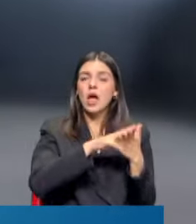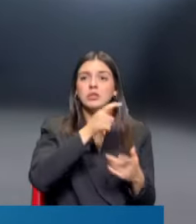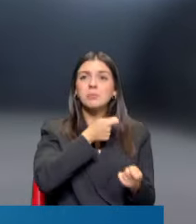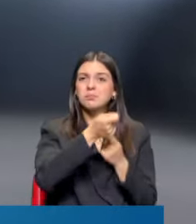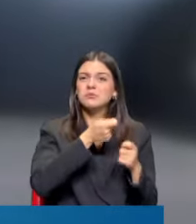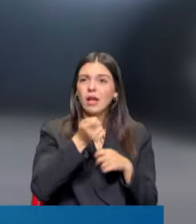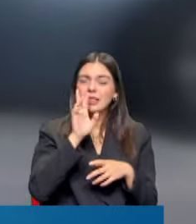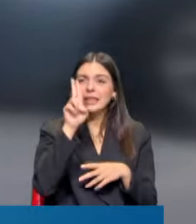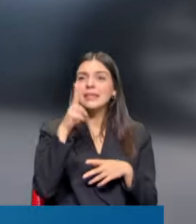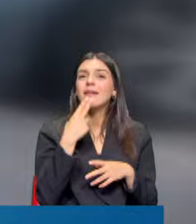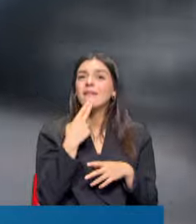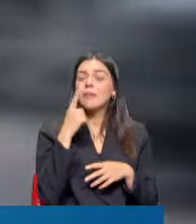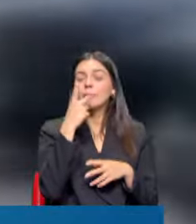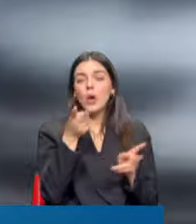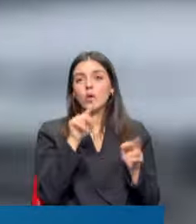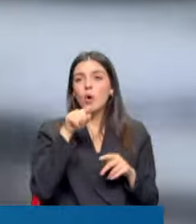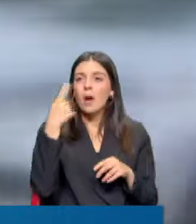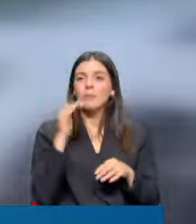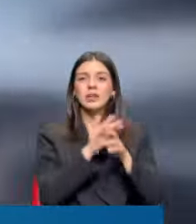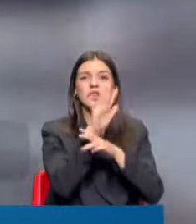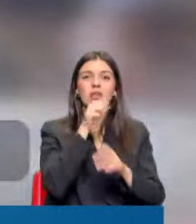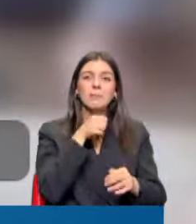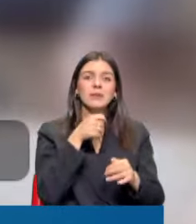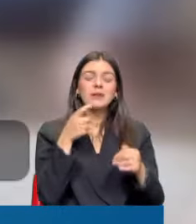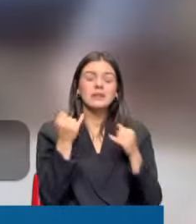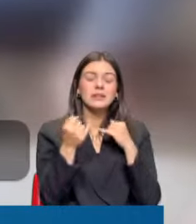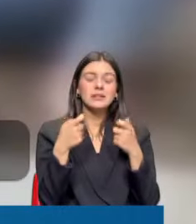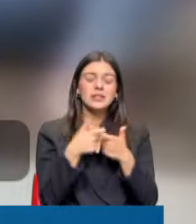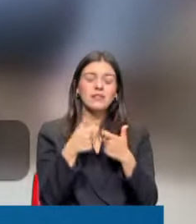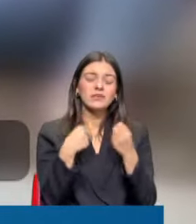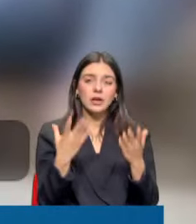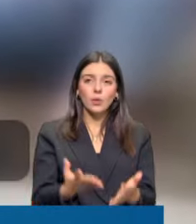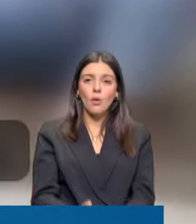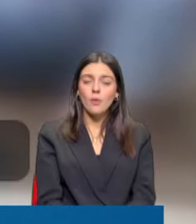saldırdı. İki kadından biri öldü, diğeri yaşam savaşı veriyor.